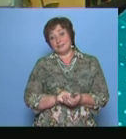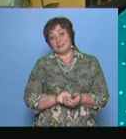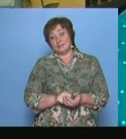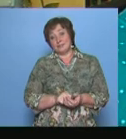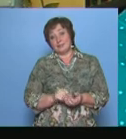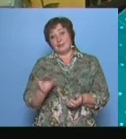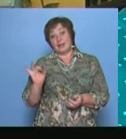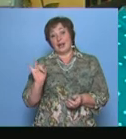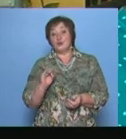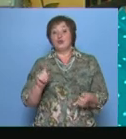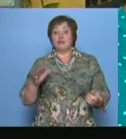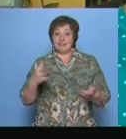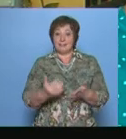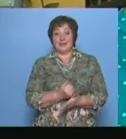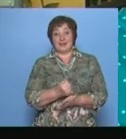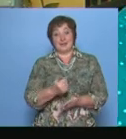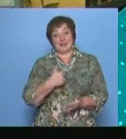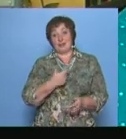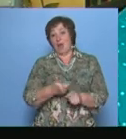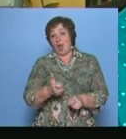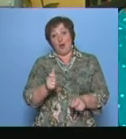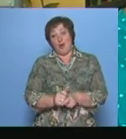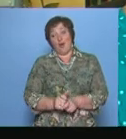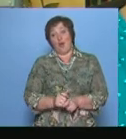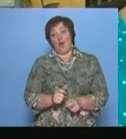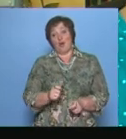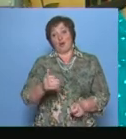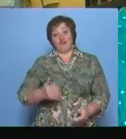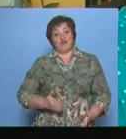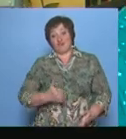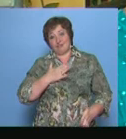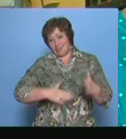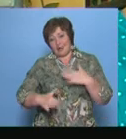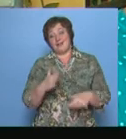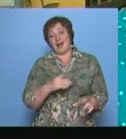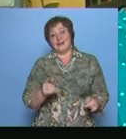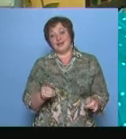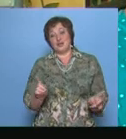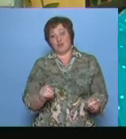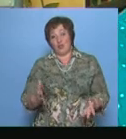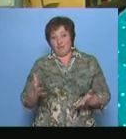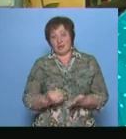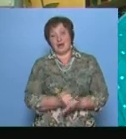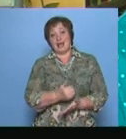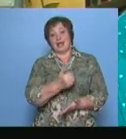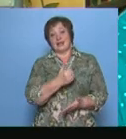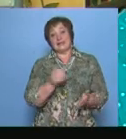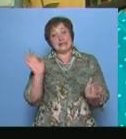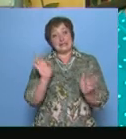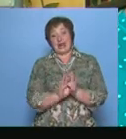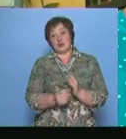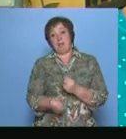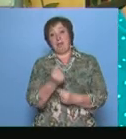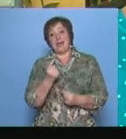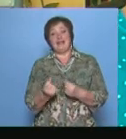наверное. А то, что выиграла, я была в восторге, что выиграла. Сразу